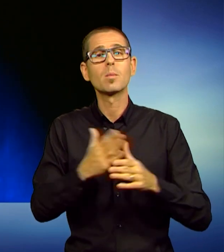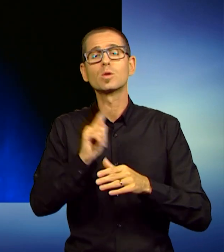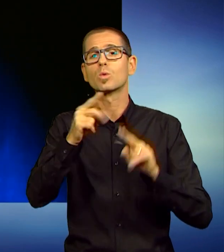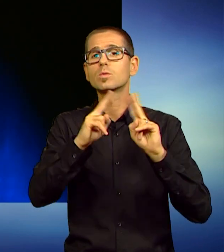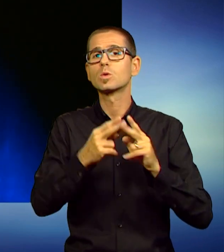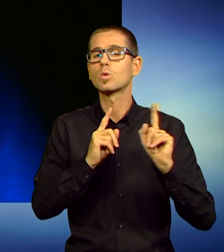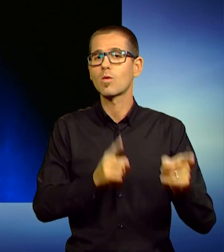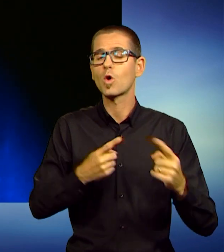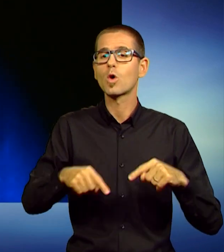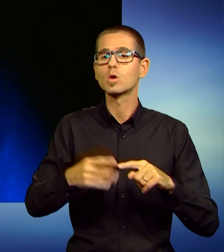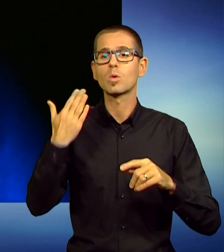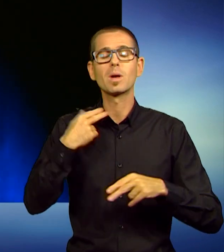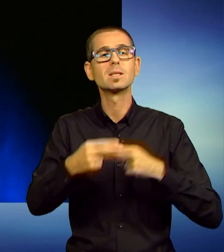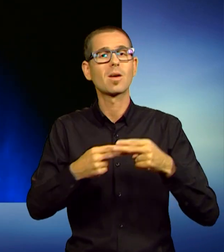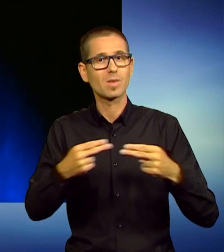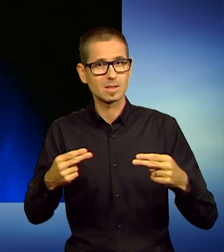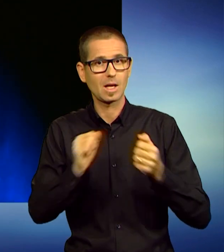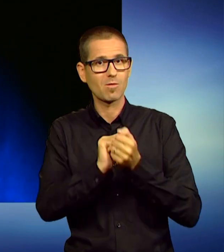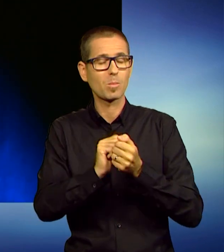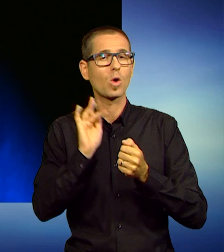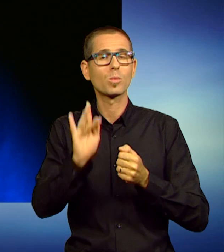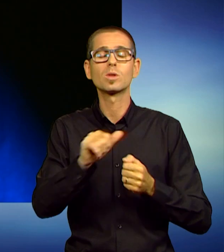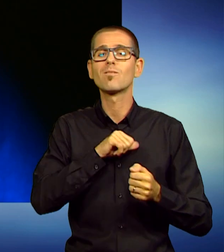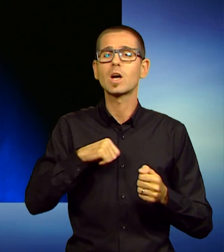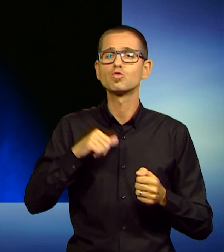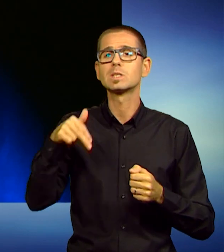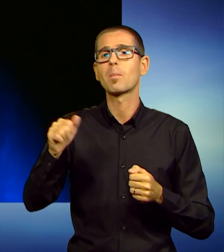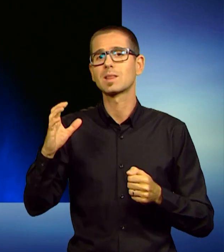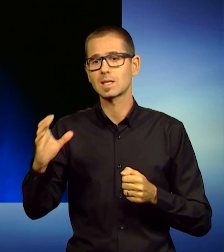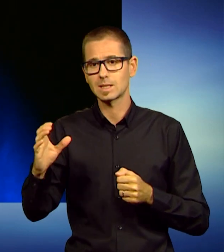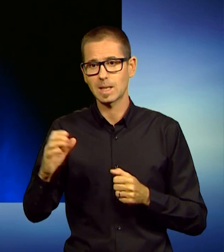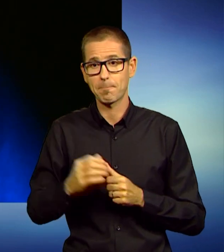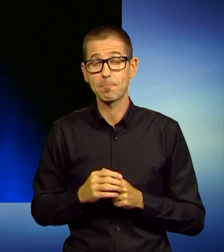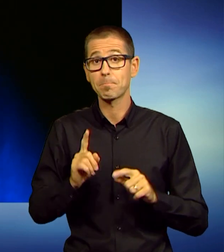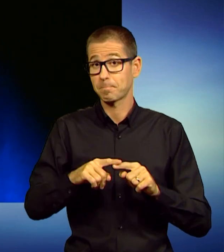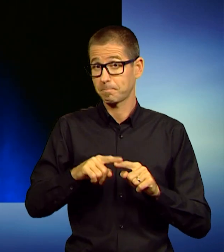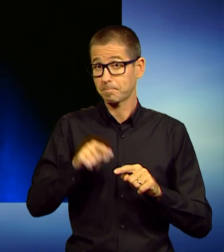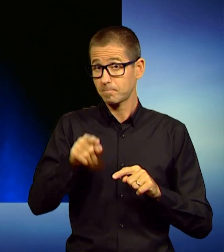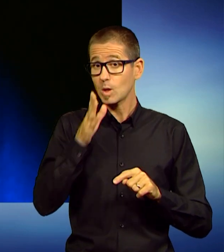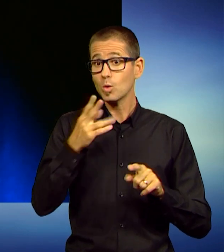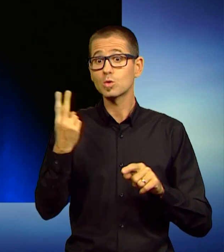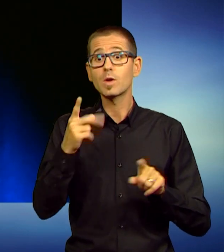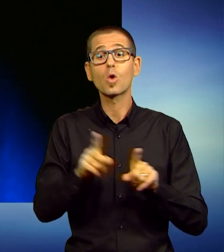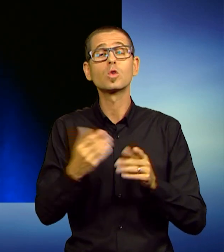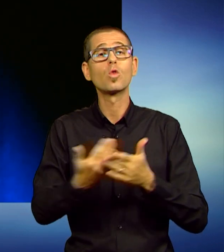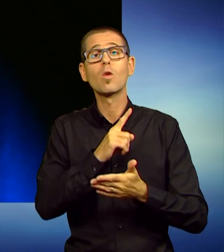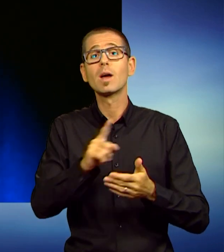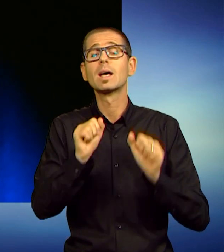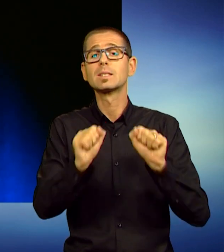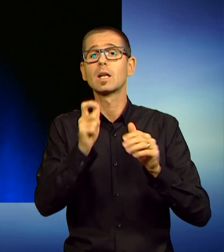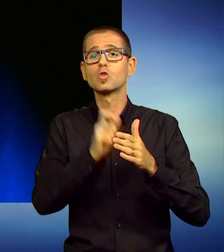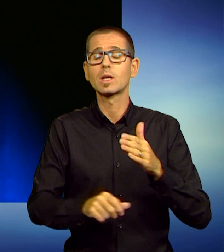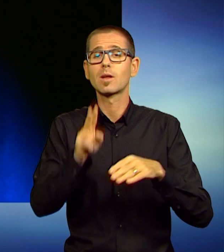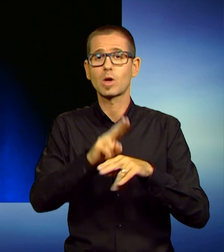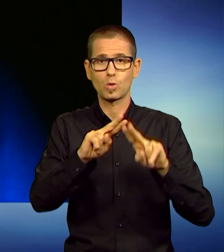ko smo bili zavezniki v boju proti fašizmu in nacizmu. Na to bo Slovenija kot nova nestalna članica Varnostnega